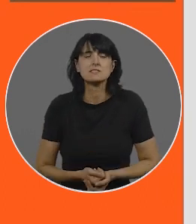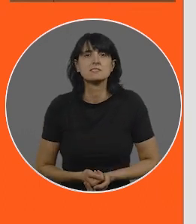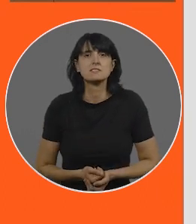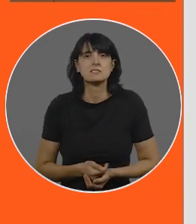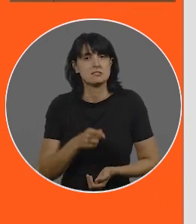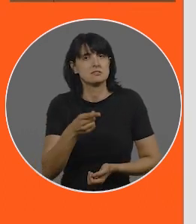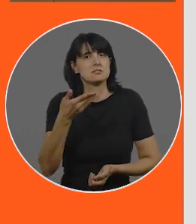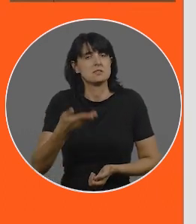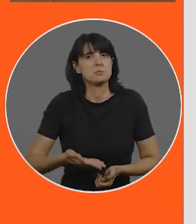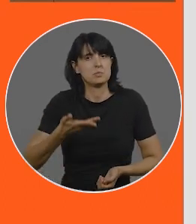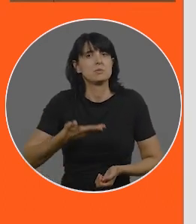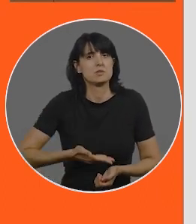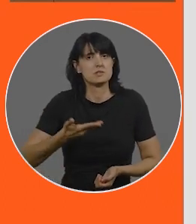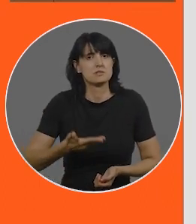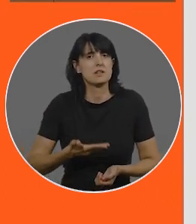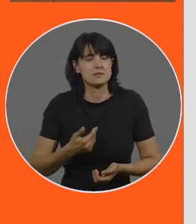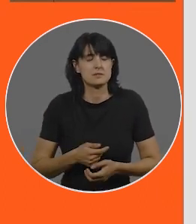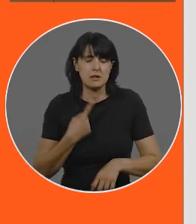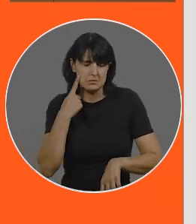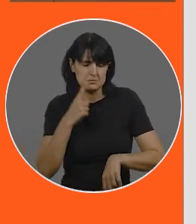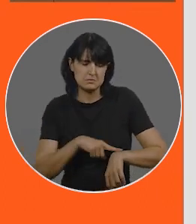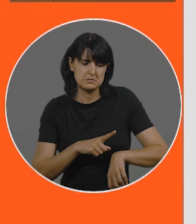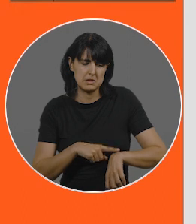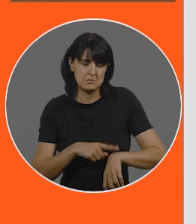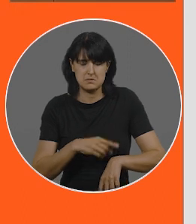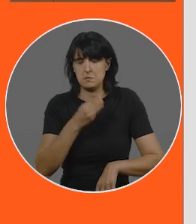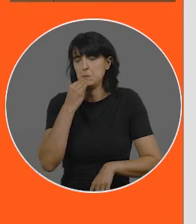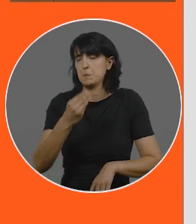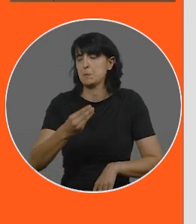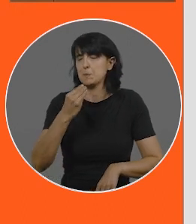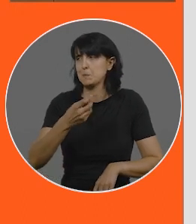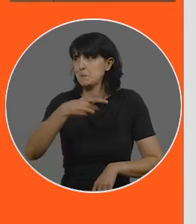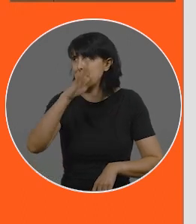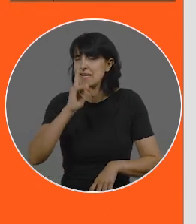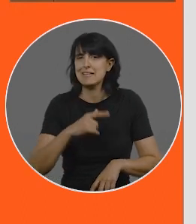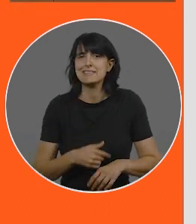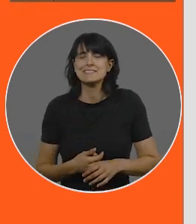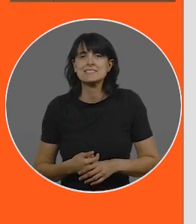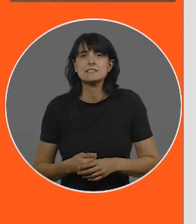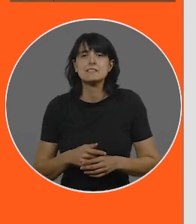entès? Doncs això és molt important. A veure com vaig de temps. Bueno,